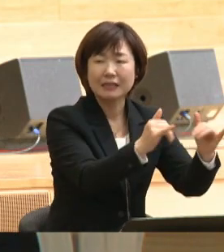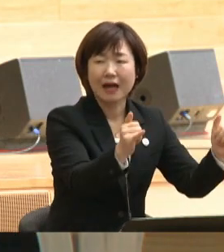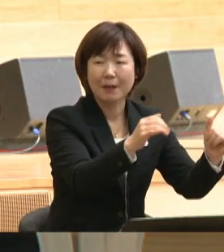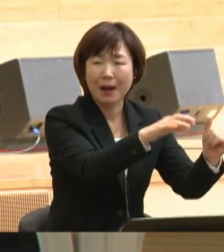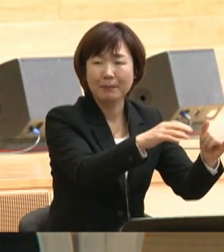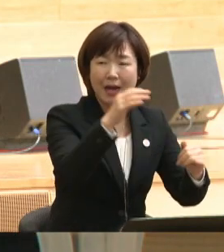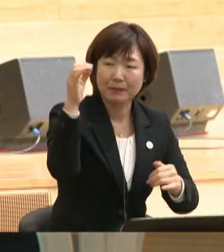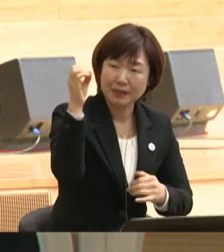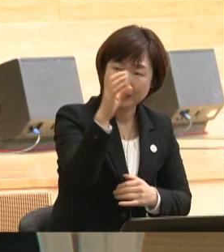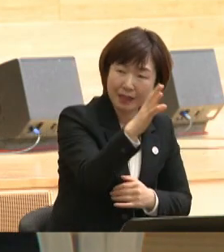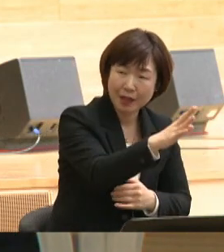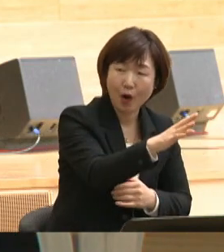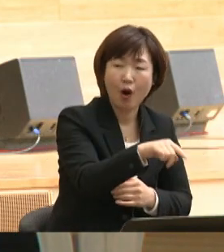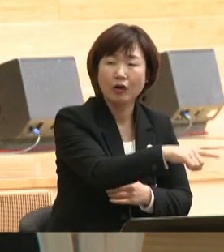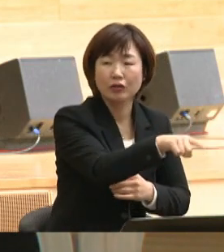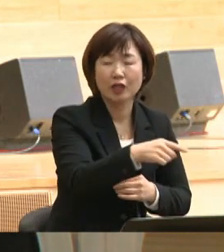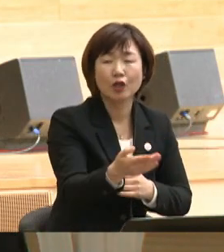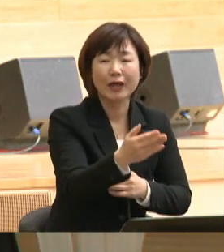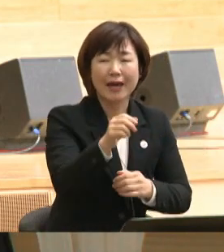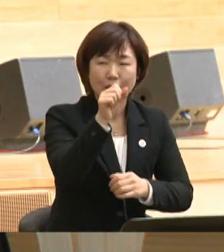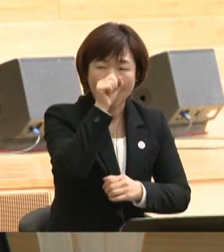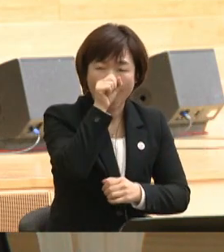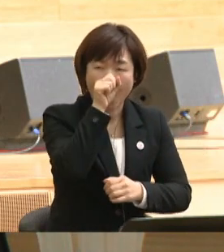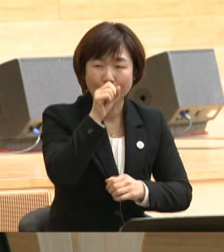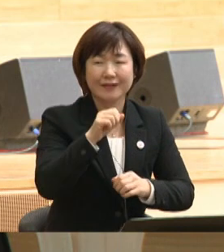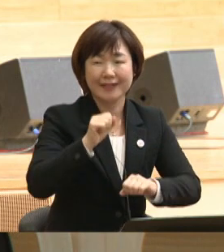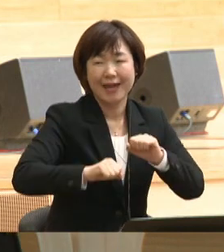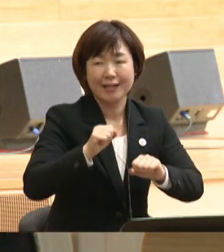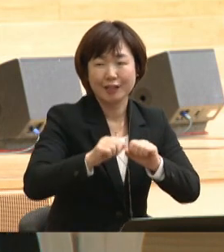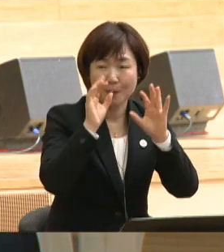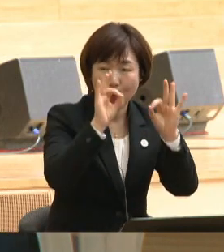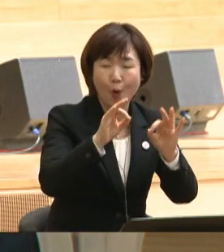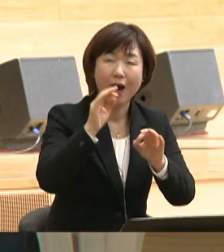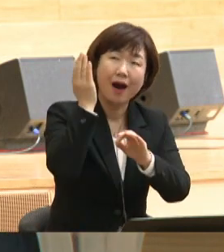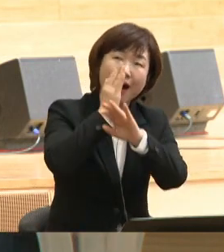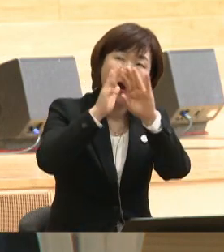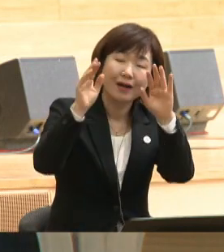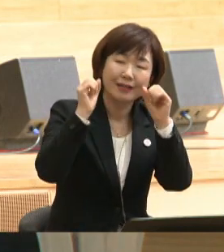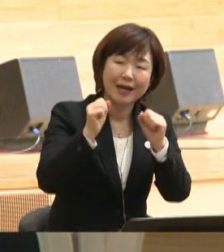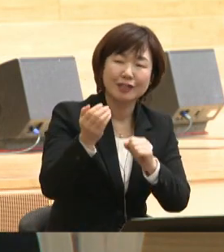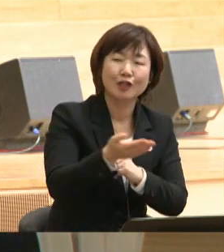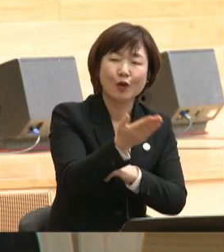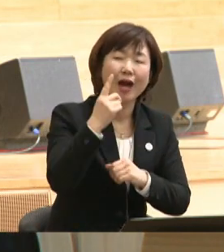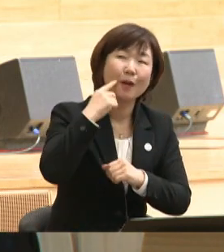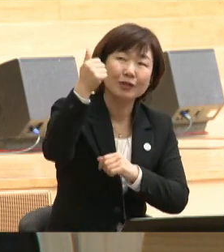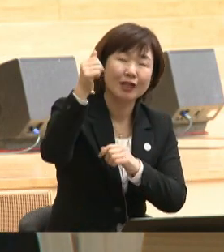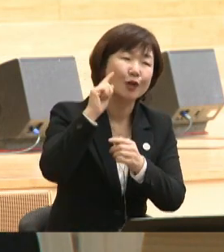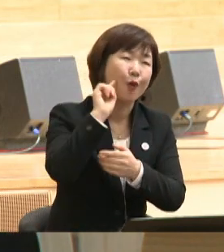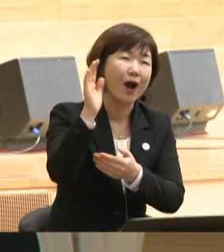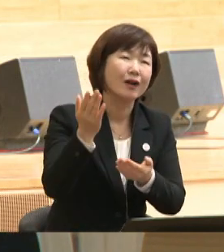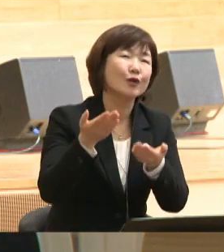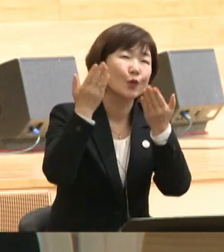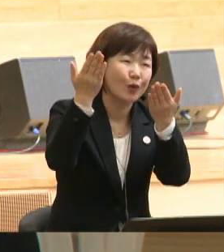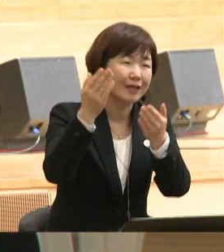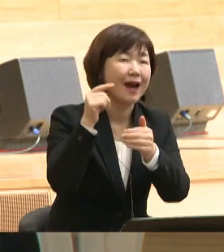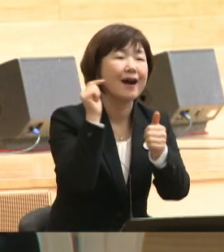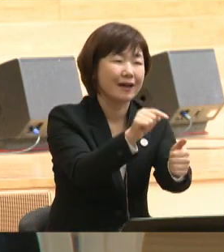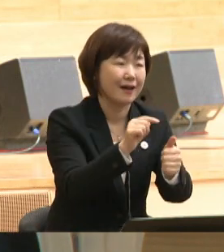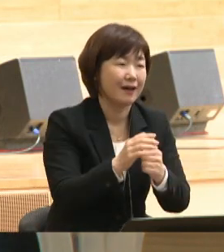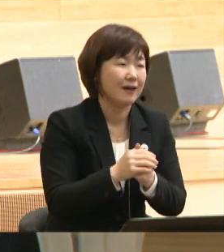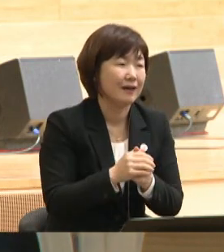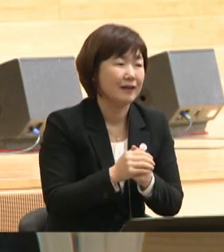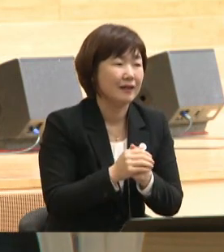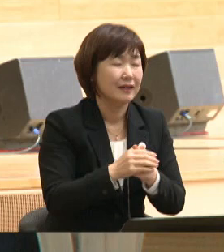시작하여 그들로 너희 착한 행실을 보고 하늘에 계신 너희 아버지께 영광을 돌리게 하라 아멘